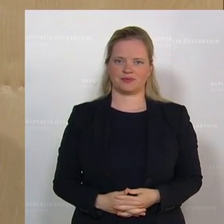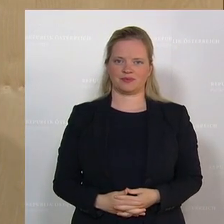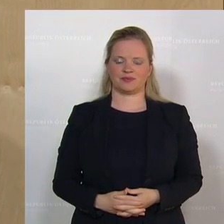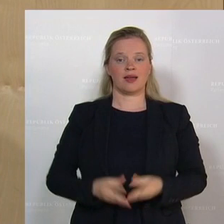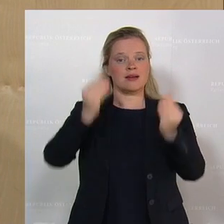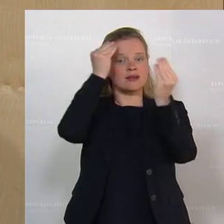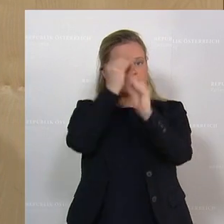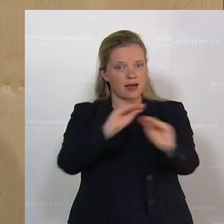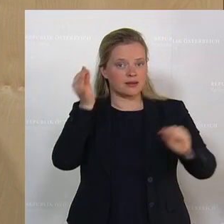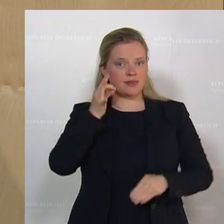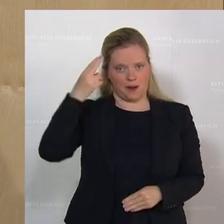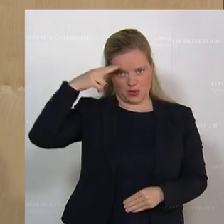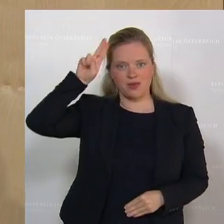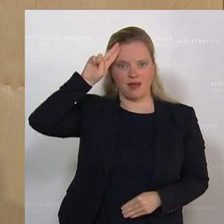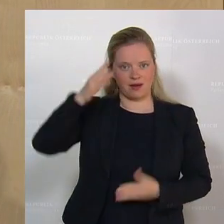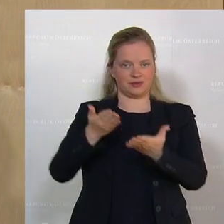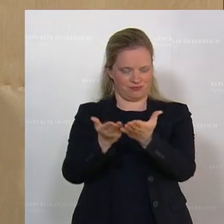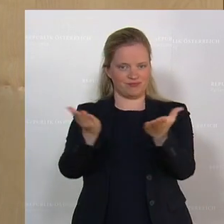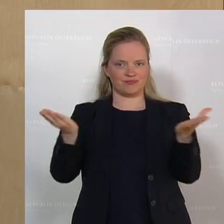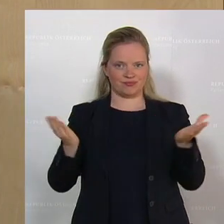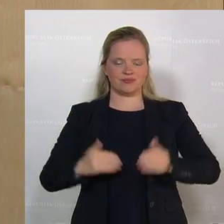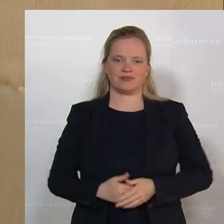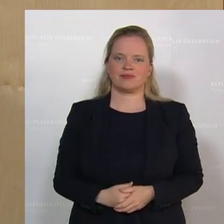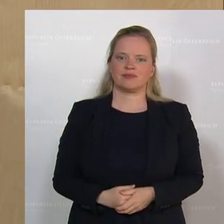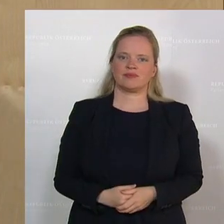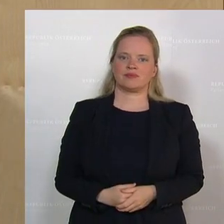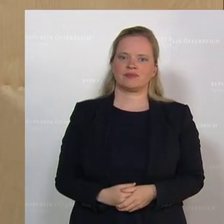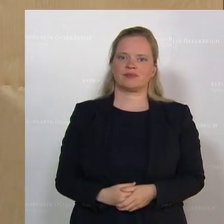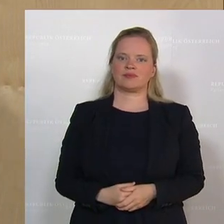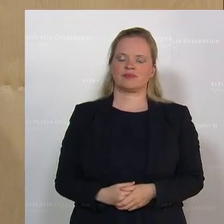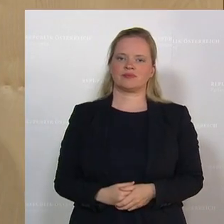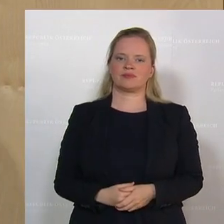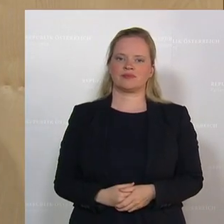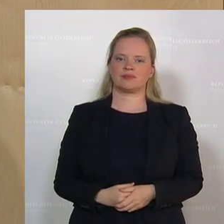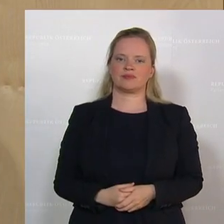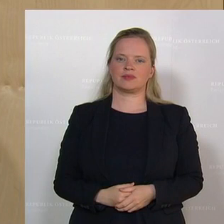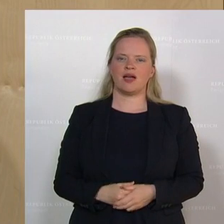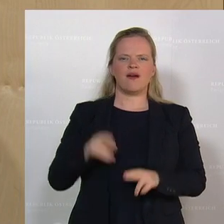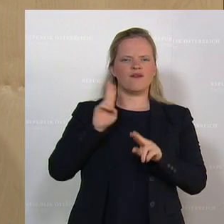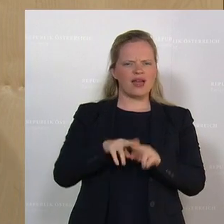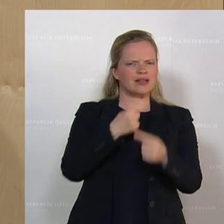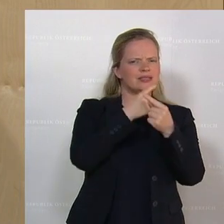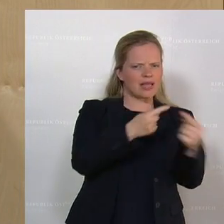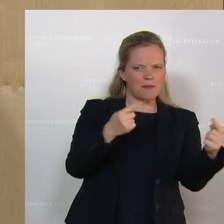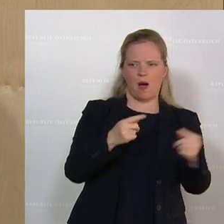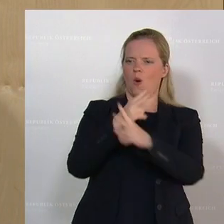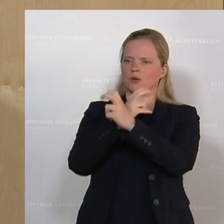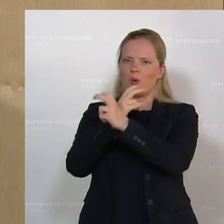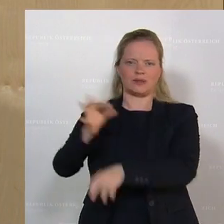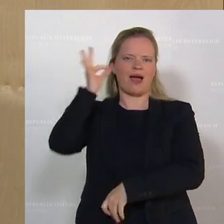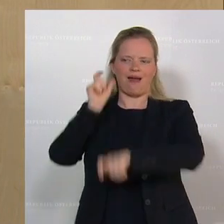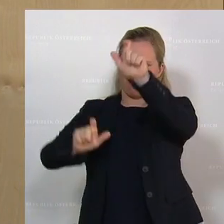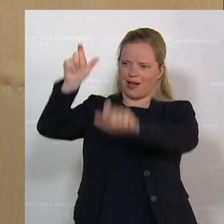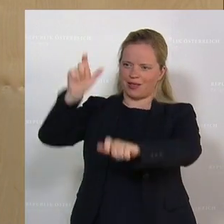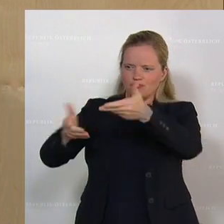Sehr geehrte Damen und Herren, wenn Sie sich mit den Österreicherinnen und Österreichern unterhalten, dann werden Sie feststellen, dass